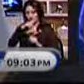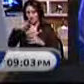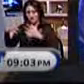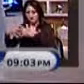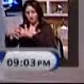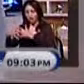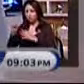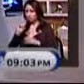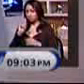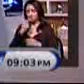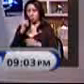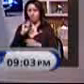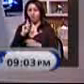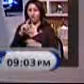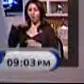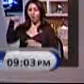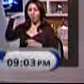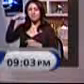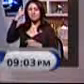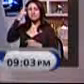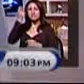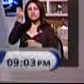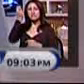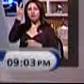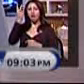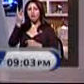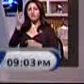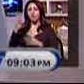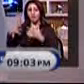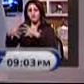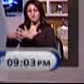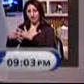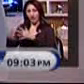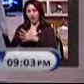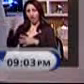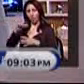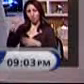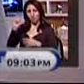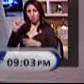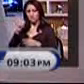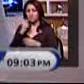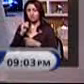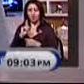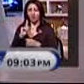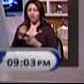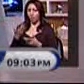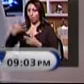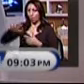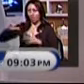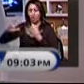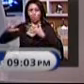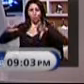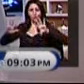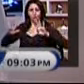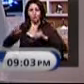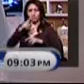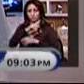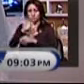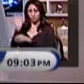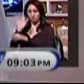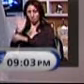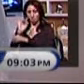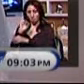لي هذا الموضوع. قلت له هل والدك ينتمي لجماعه الاخوان المسلمين؟ نفى لي. قلت له هل تغازل جماعه الاخوان في المقالات التي نشرتها